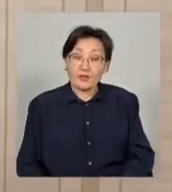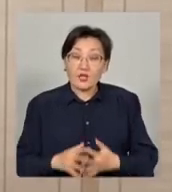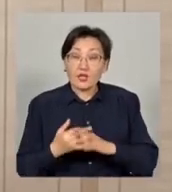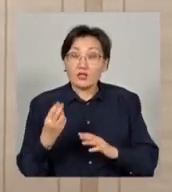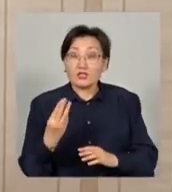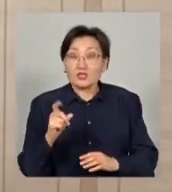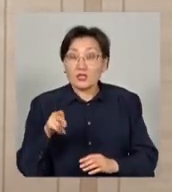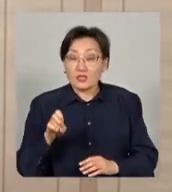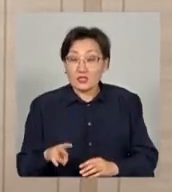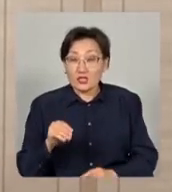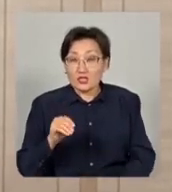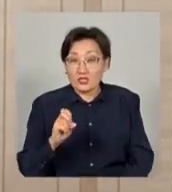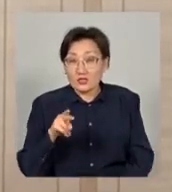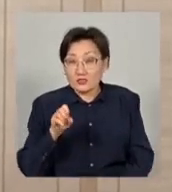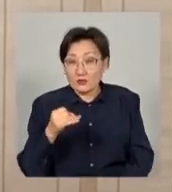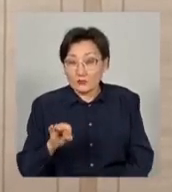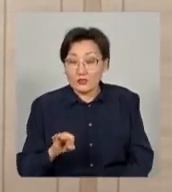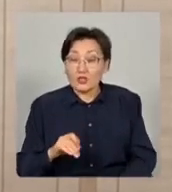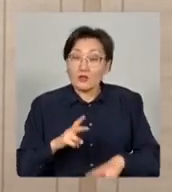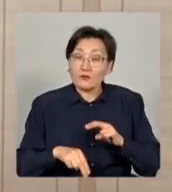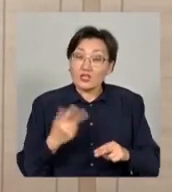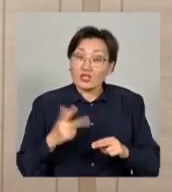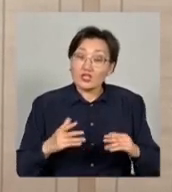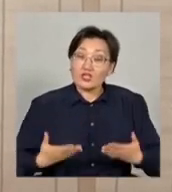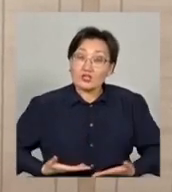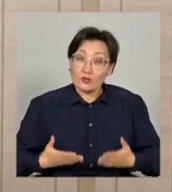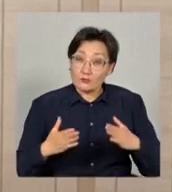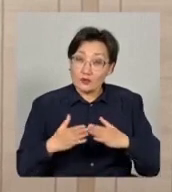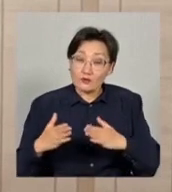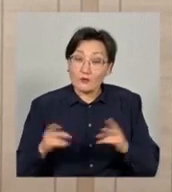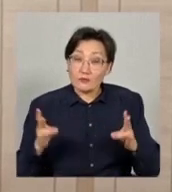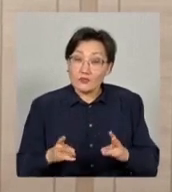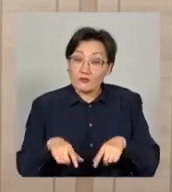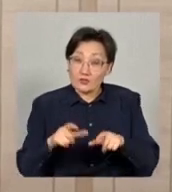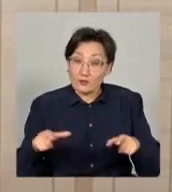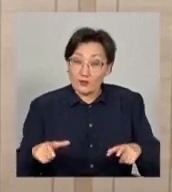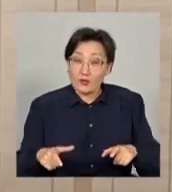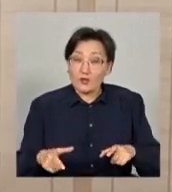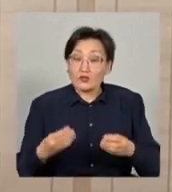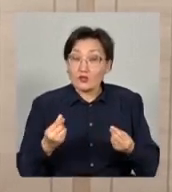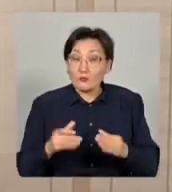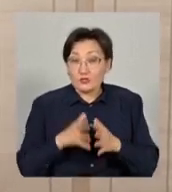и Жахсыбай были построены 30 жилых домов для пострадавших жителей на сумму более